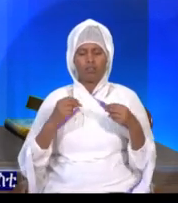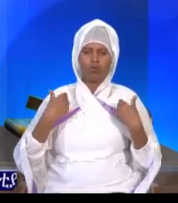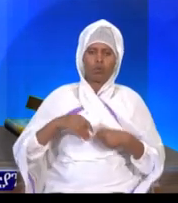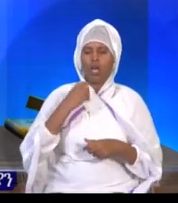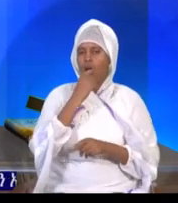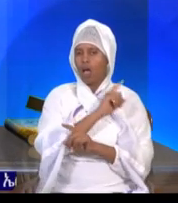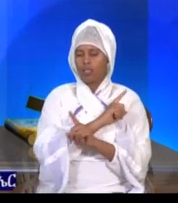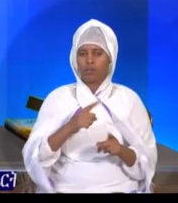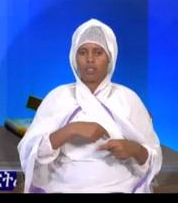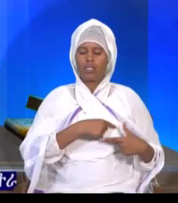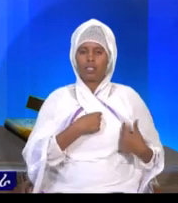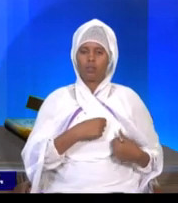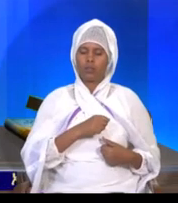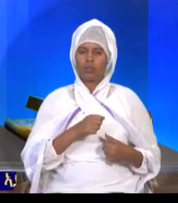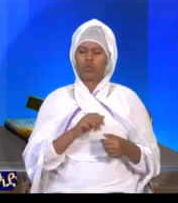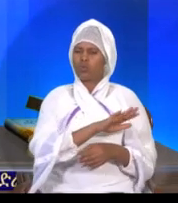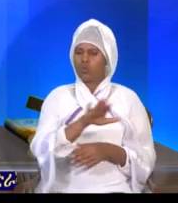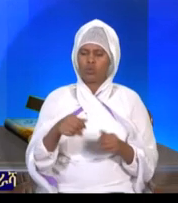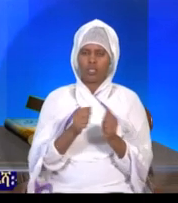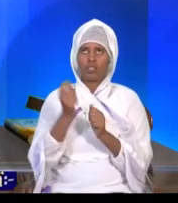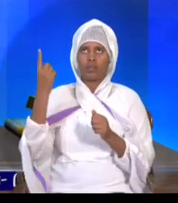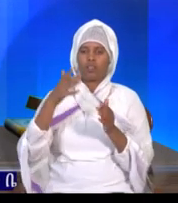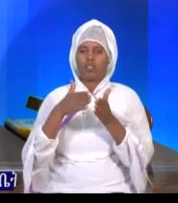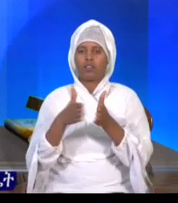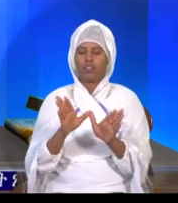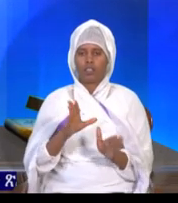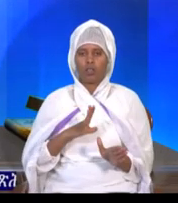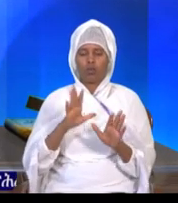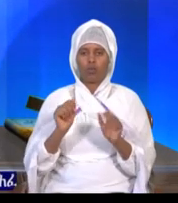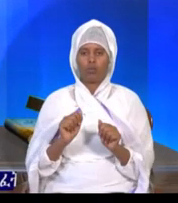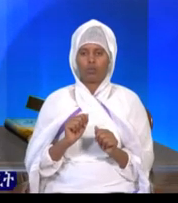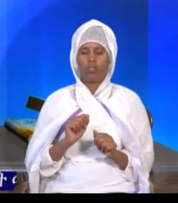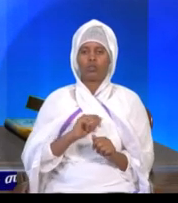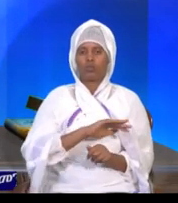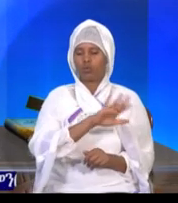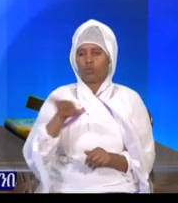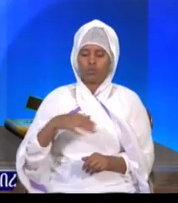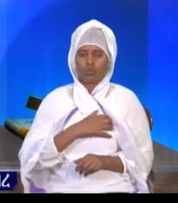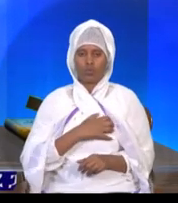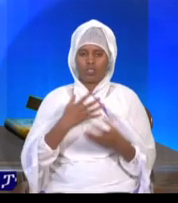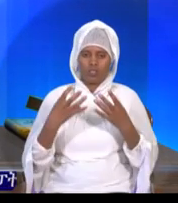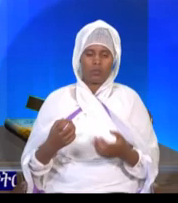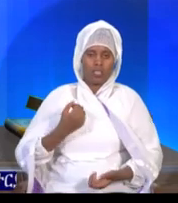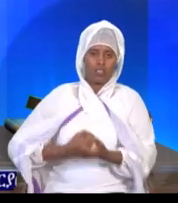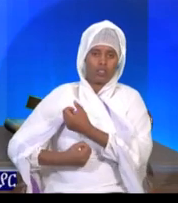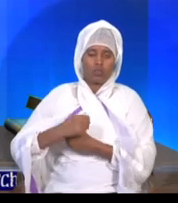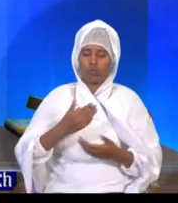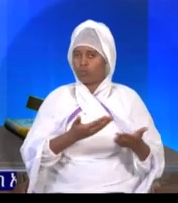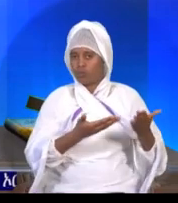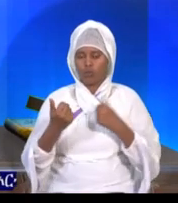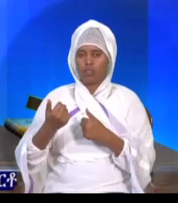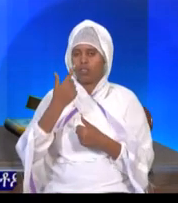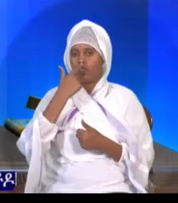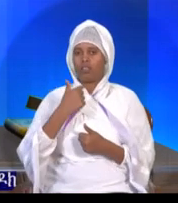ክጠፊአ ይበሃልን ልበይ ትሑት ኣርዑተይ ልዙብ እዩ እሞ ኣቱም እትፅዕሩ ኣቱም